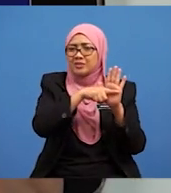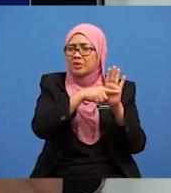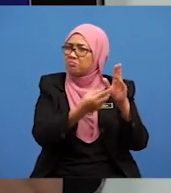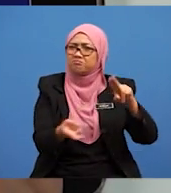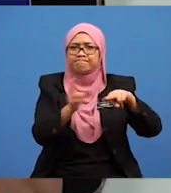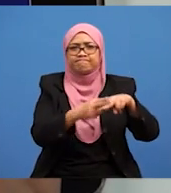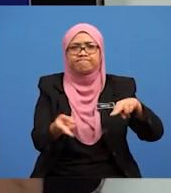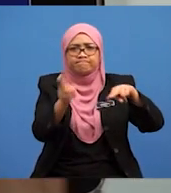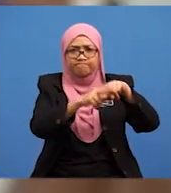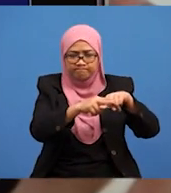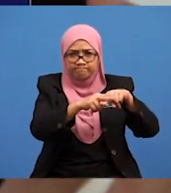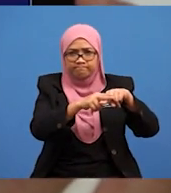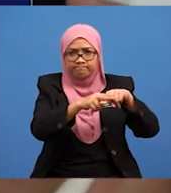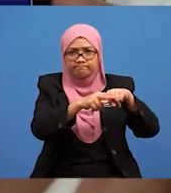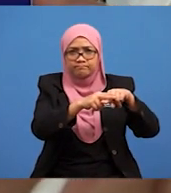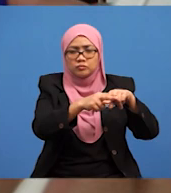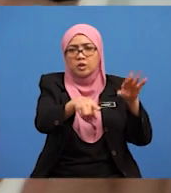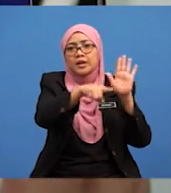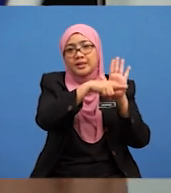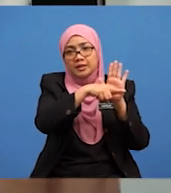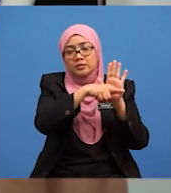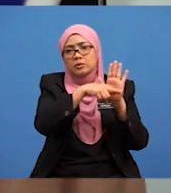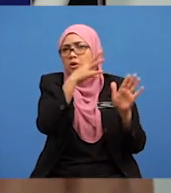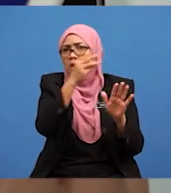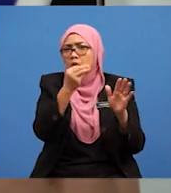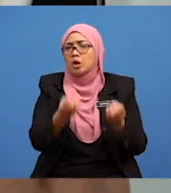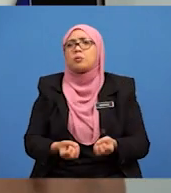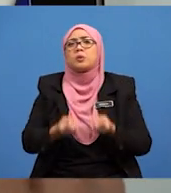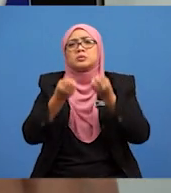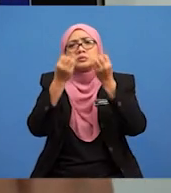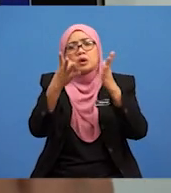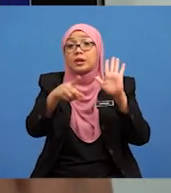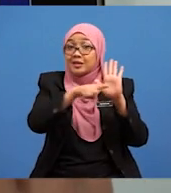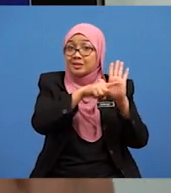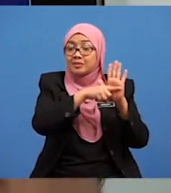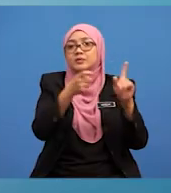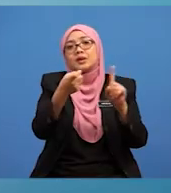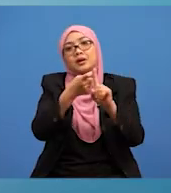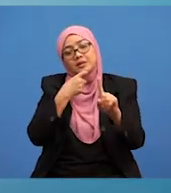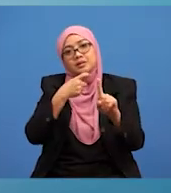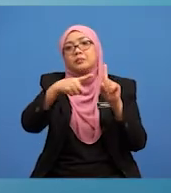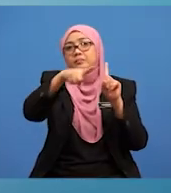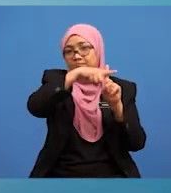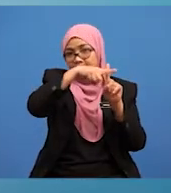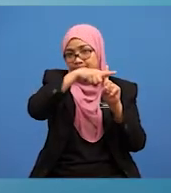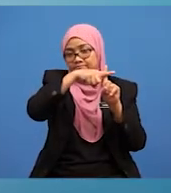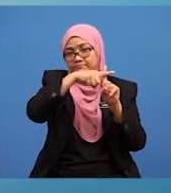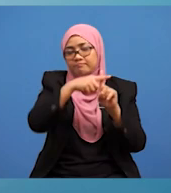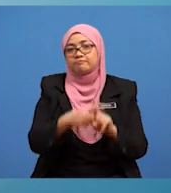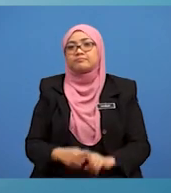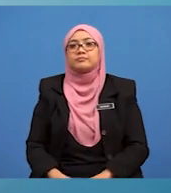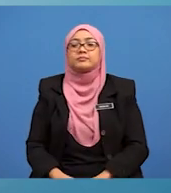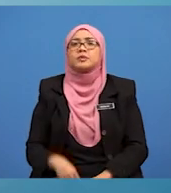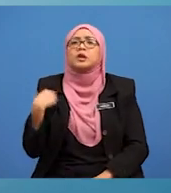bilangan proton. Bilangan cas negatif lebih banyak dari cas positif. Yeay, kita telah berjaya